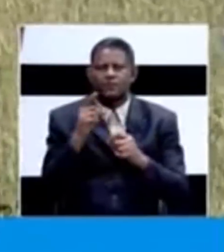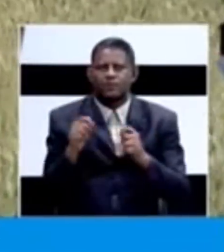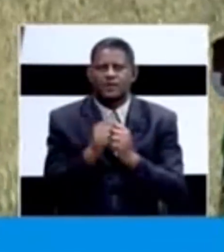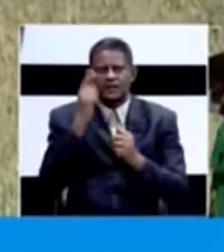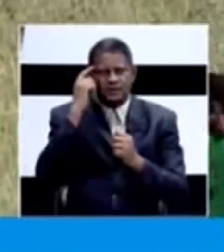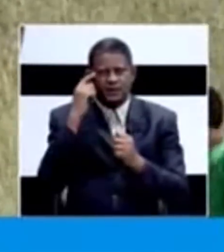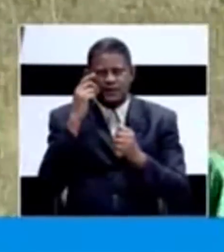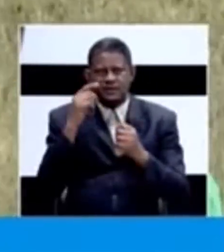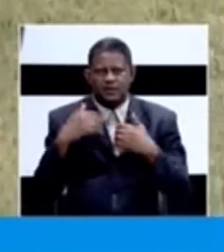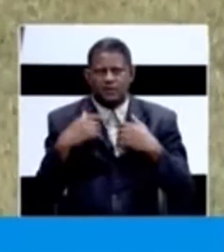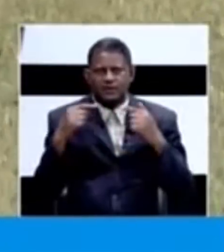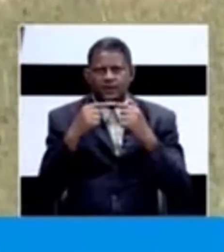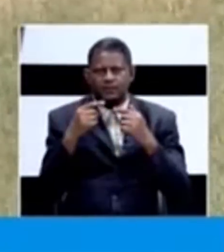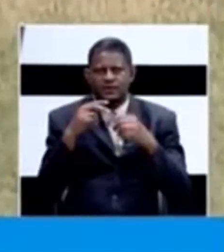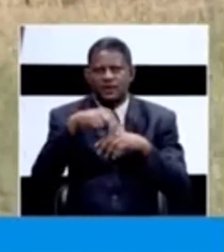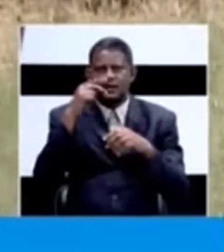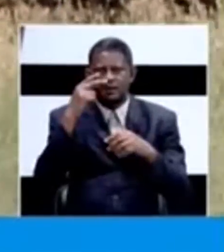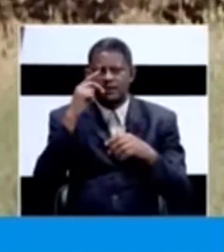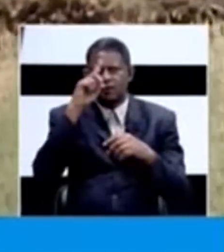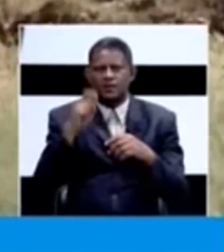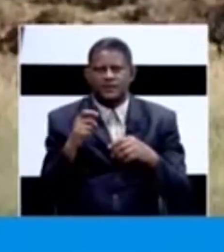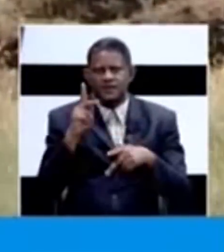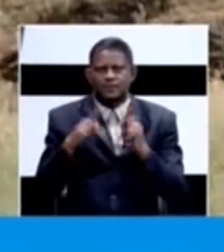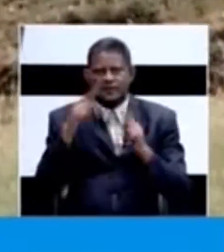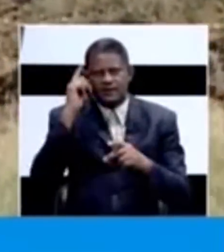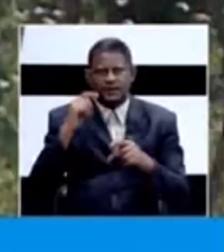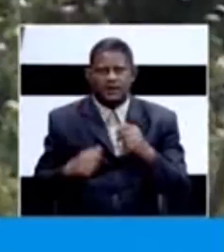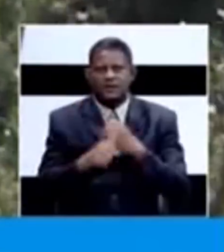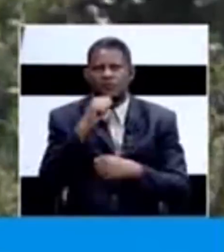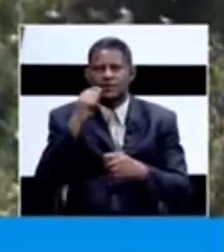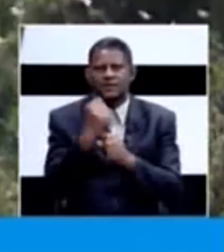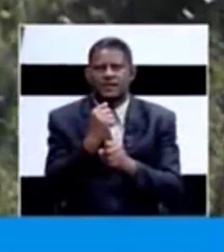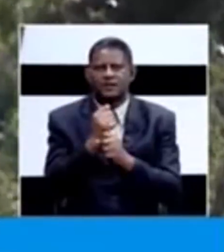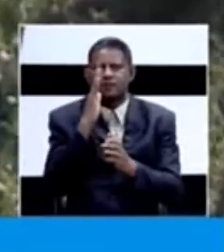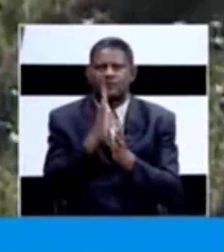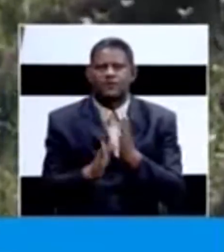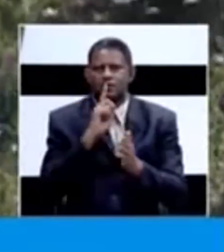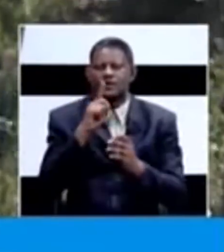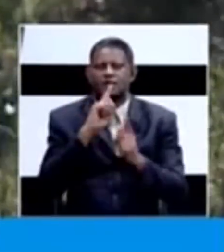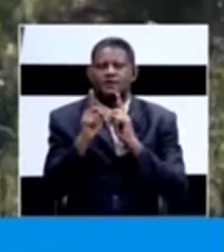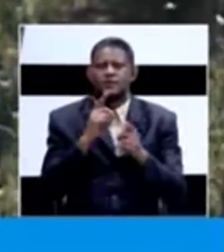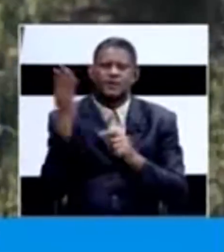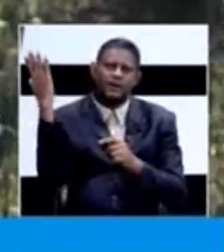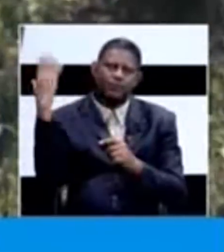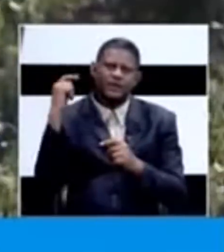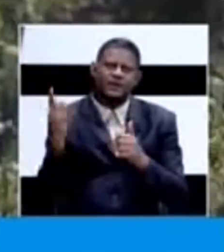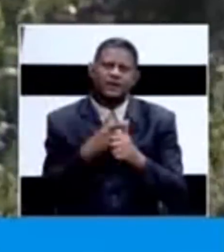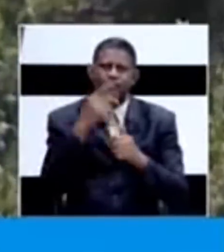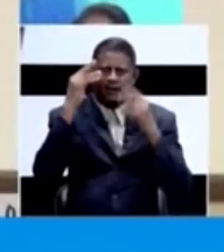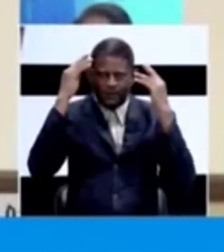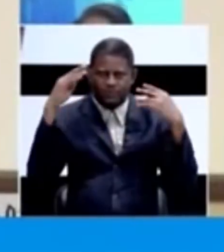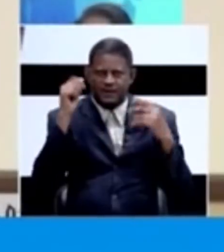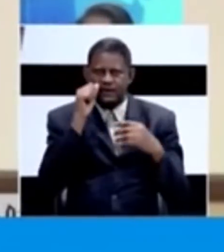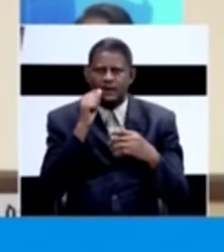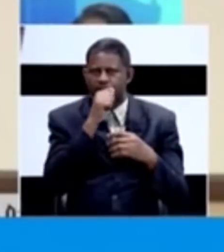ትግራይ ዘሎ ርክብ ኣመልኪቱ ንዝተለዓለ ሕቶም ንህዝቢ ትግራይ ዘይጎድእ ስራሕቲ ከም ዝሰርሑ እዮም ተዛሪቦም ዘለው ነበር ቀዳማይ ሚኒስትር ኣብይ